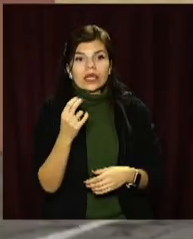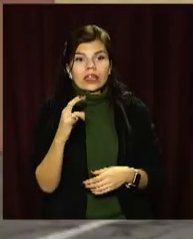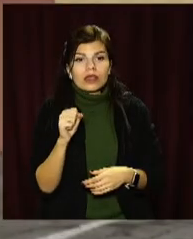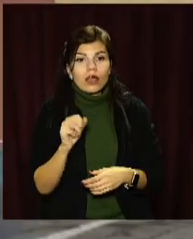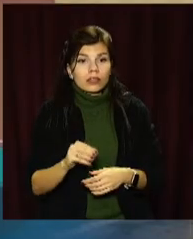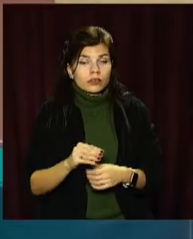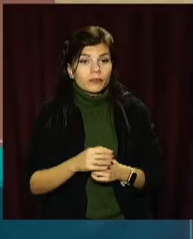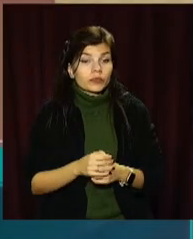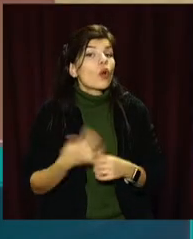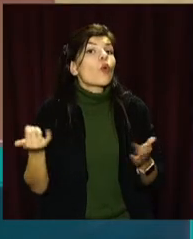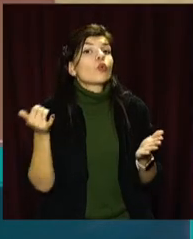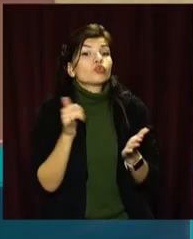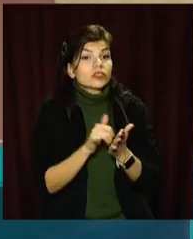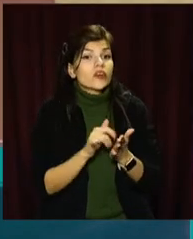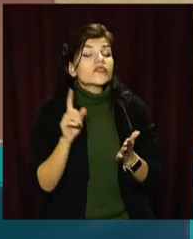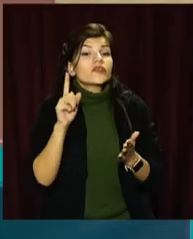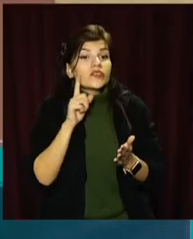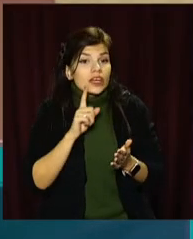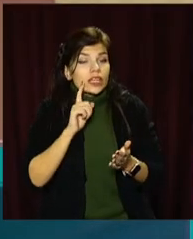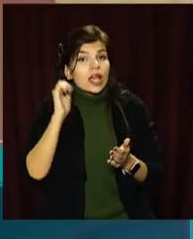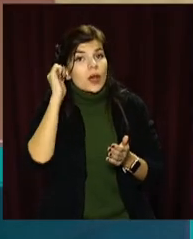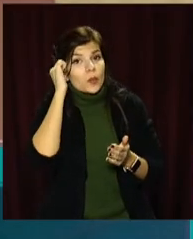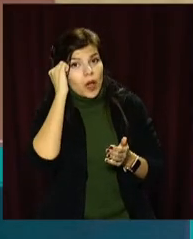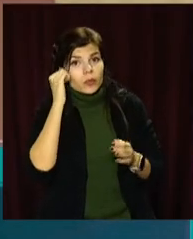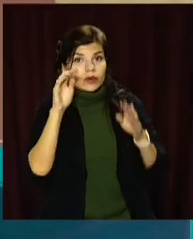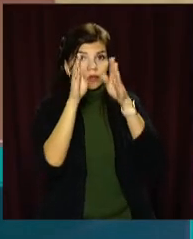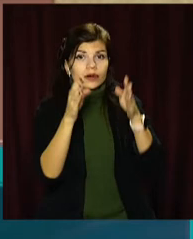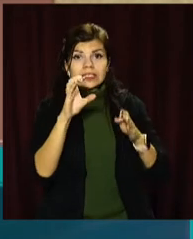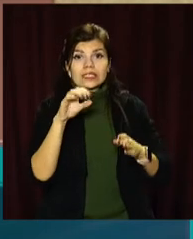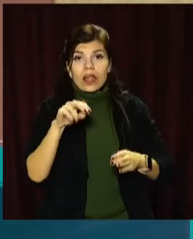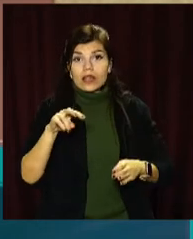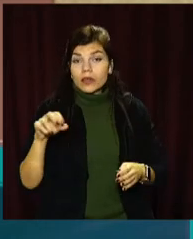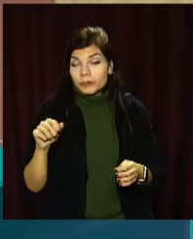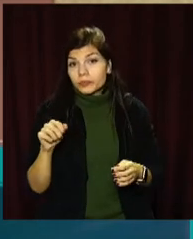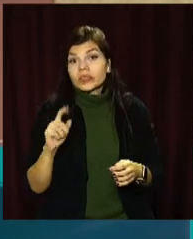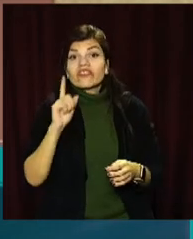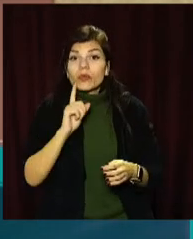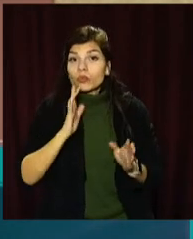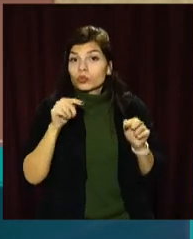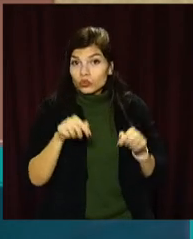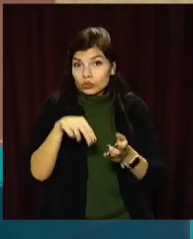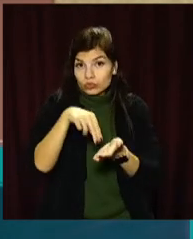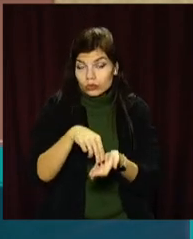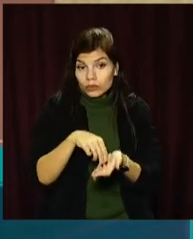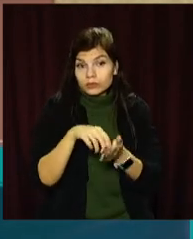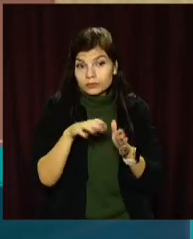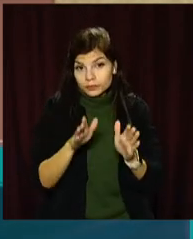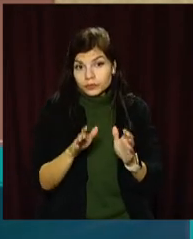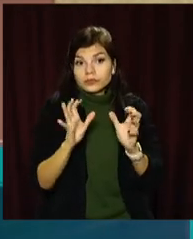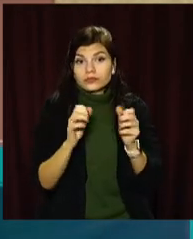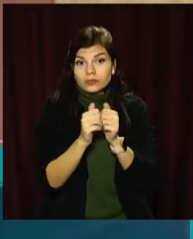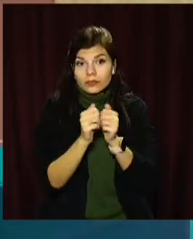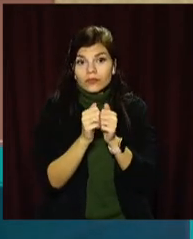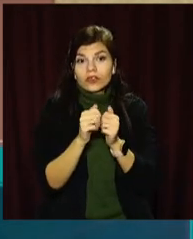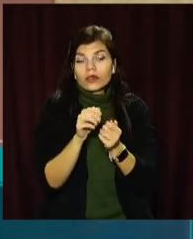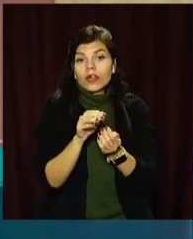Мы установили временную памятную стелу, которая будет стоять здесь вместе с камнем с могилы